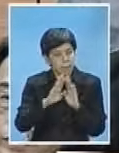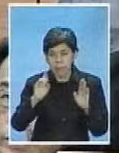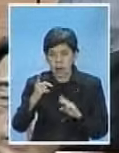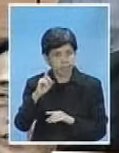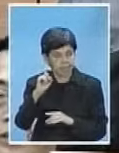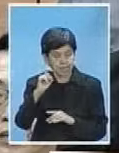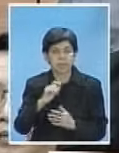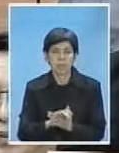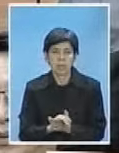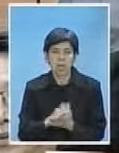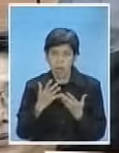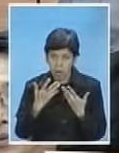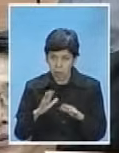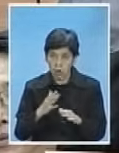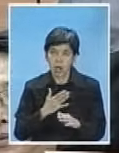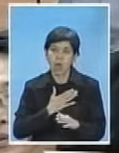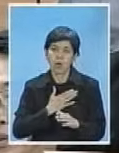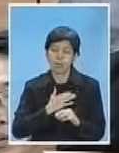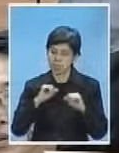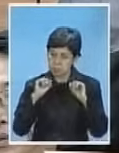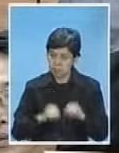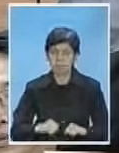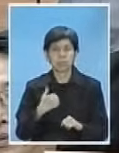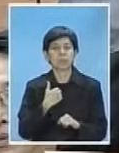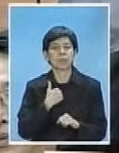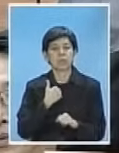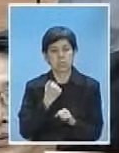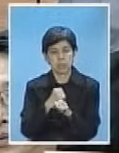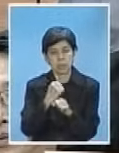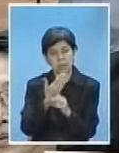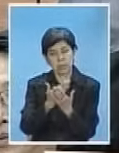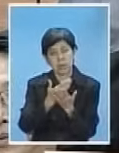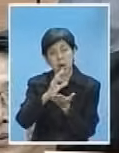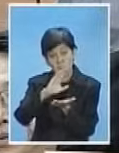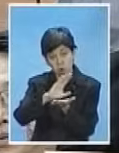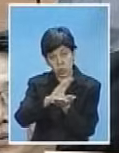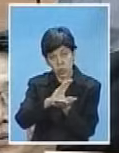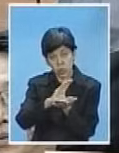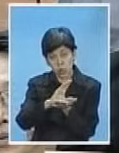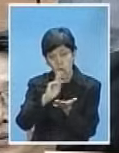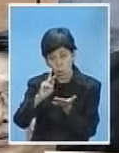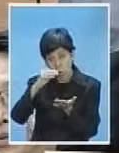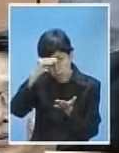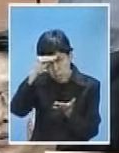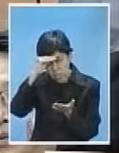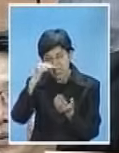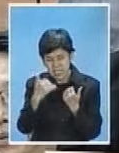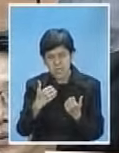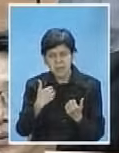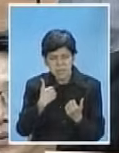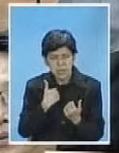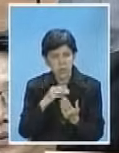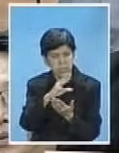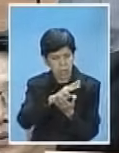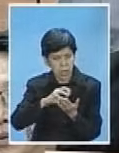หม่พร้อมกับนั้นเราก็มีมติตั้งกองทุนกู้ยืมเพื่อการศึกษาเพราะรู้ว่าแม้จะมีสถาบัน